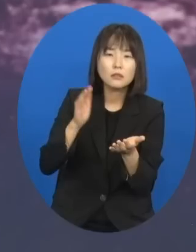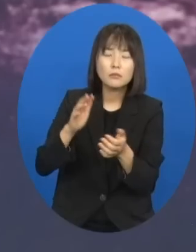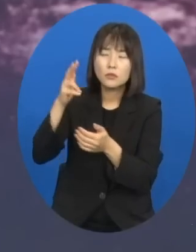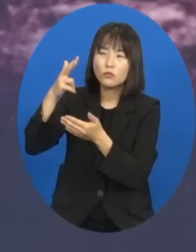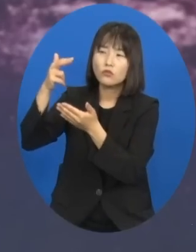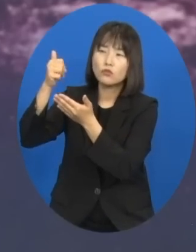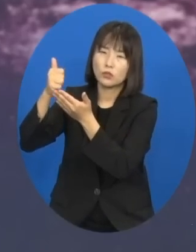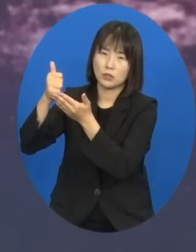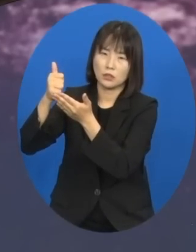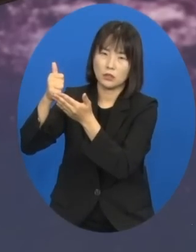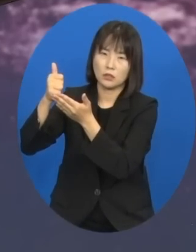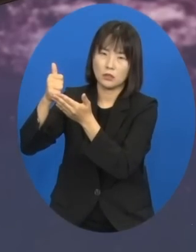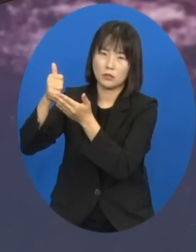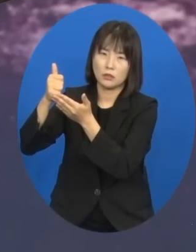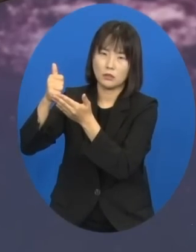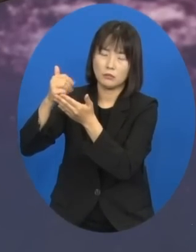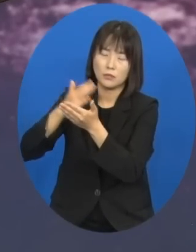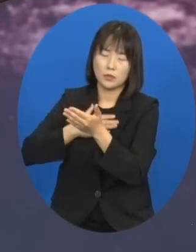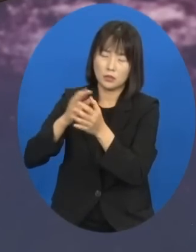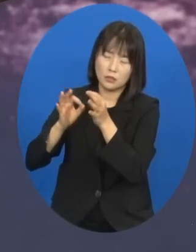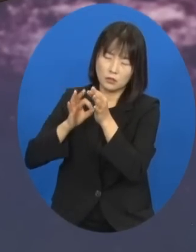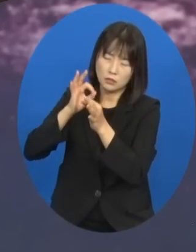나의 영원한 신랑으로